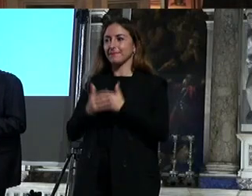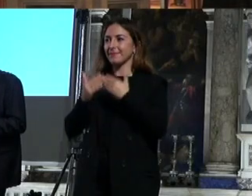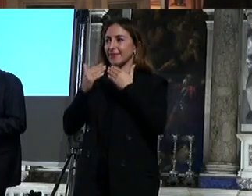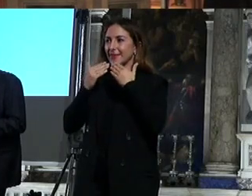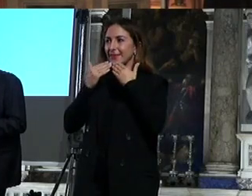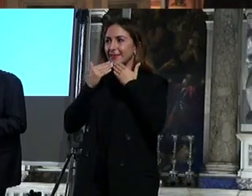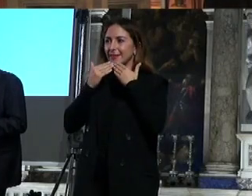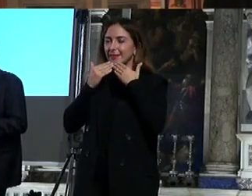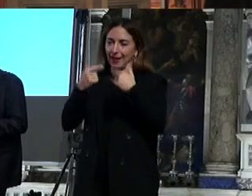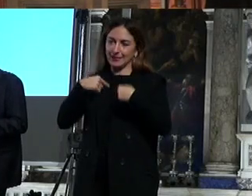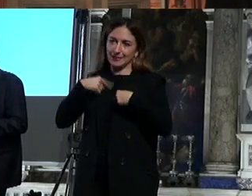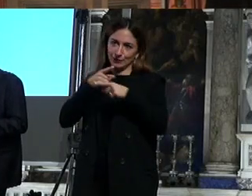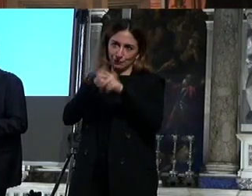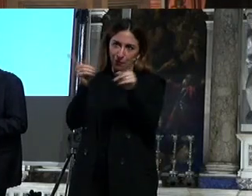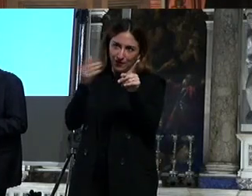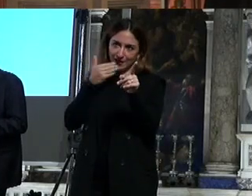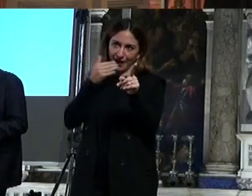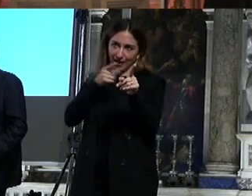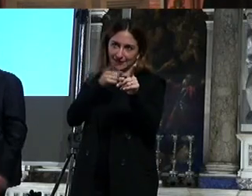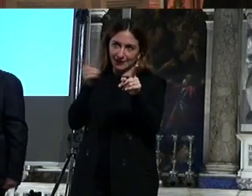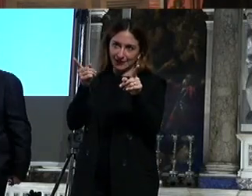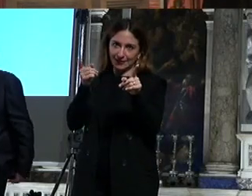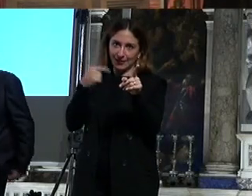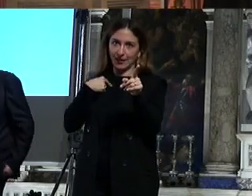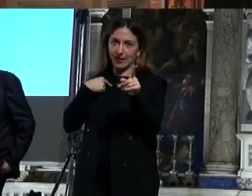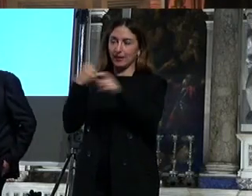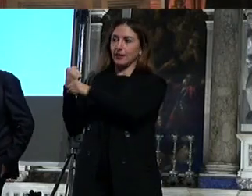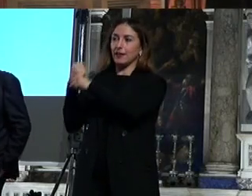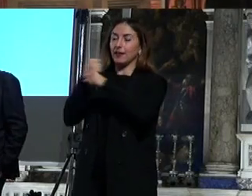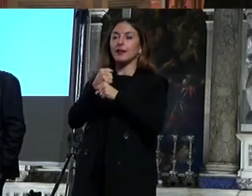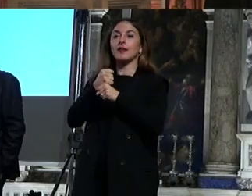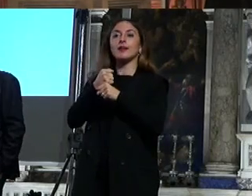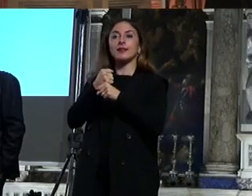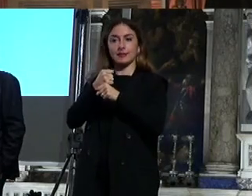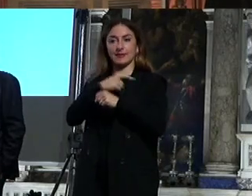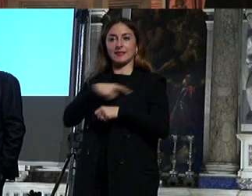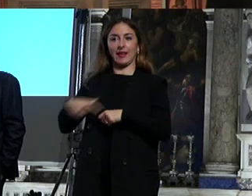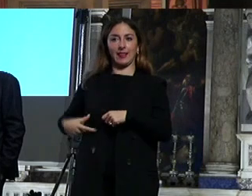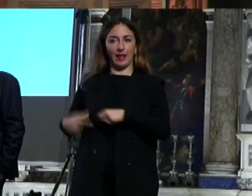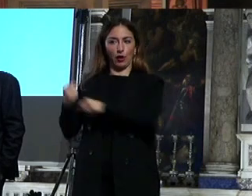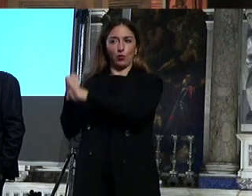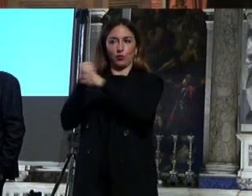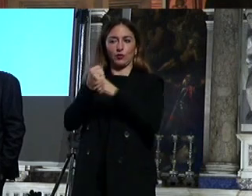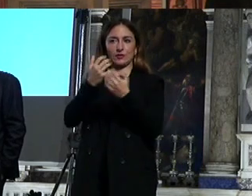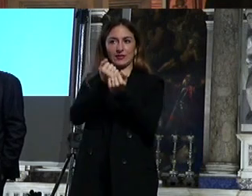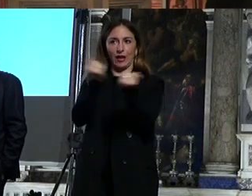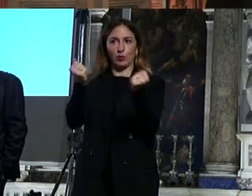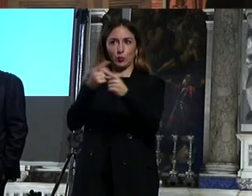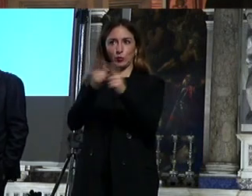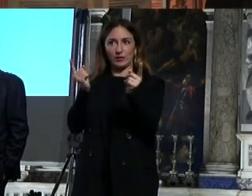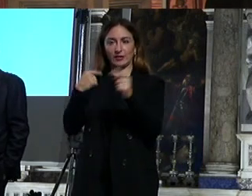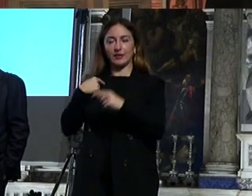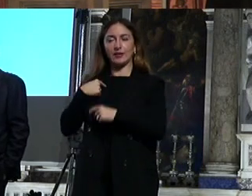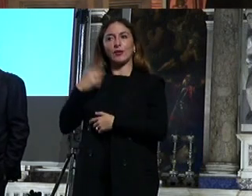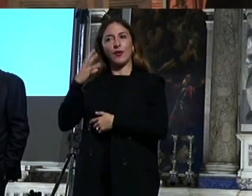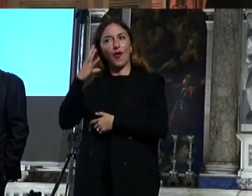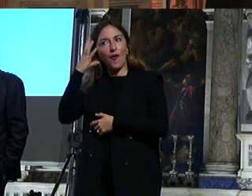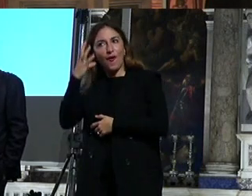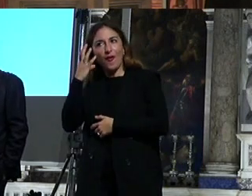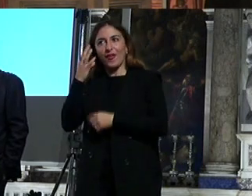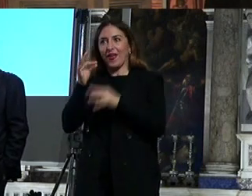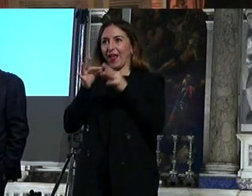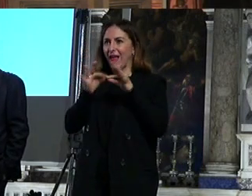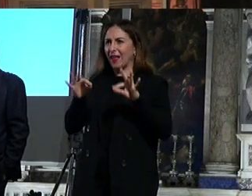Ringraziamento lo faccio io a voi. Porto i saluti del signor sindaco e sono onorata, mi pare di essere